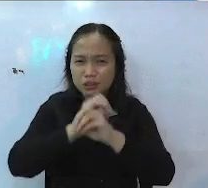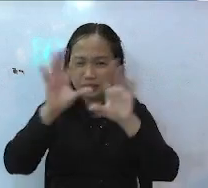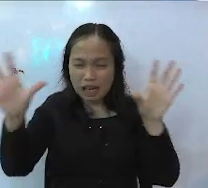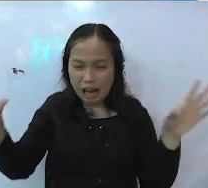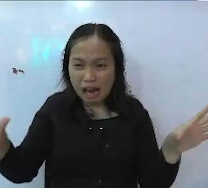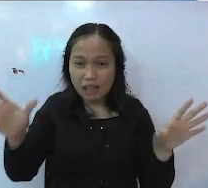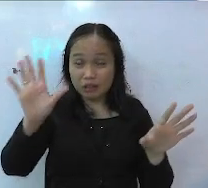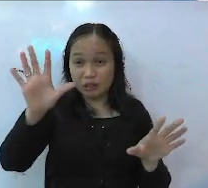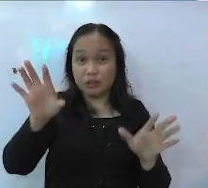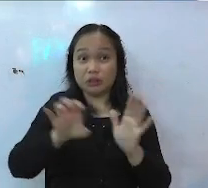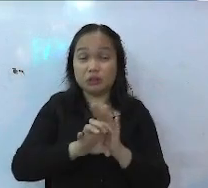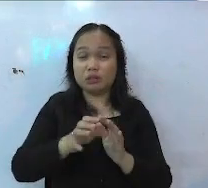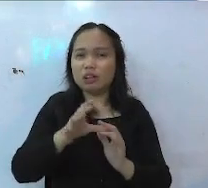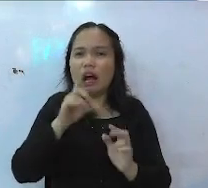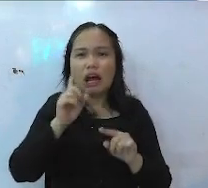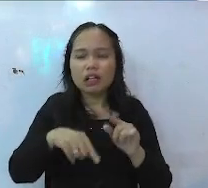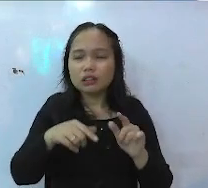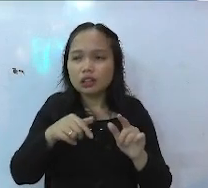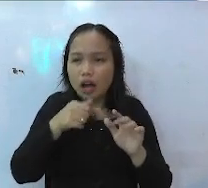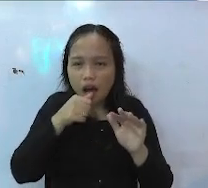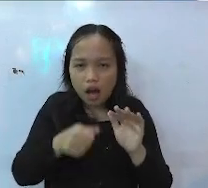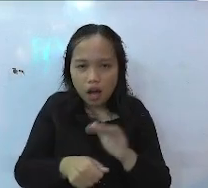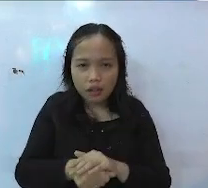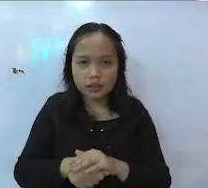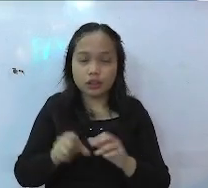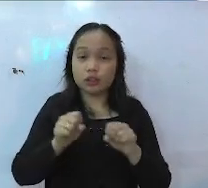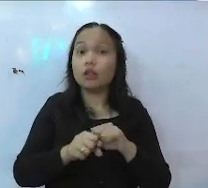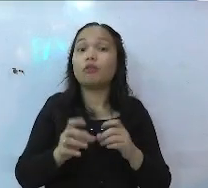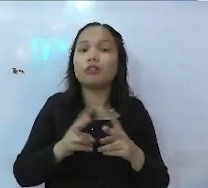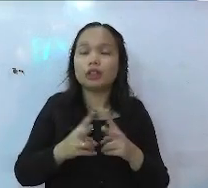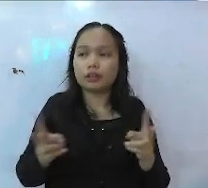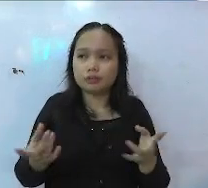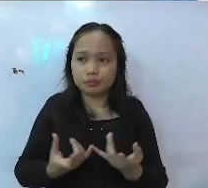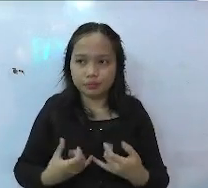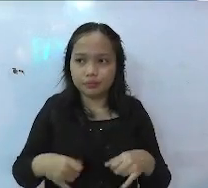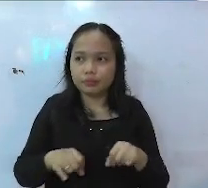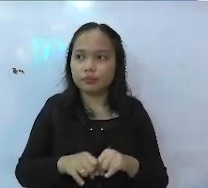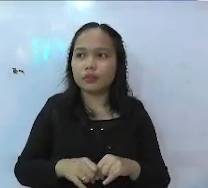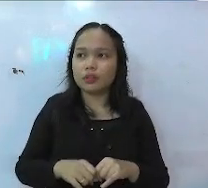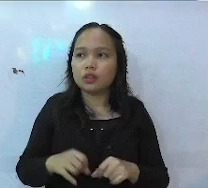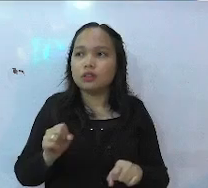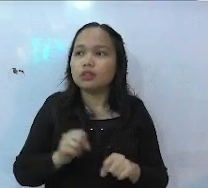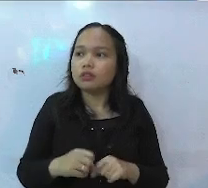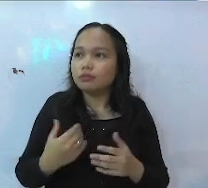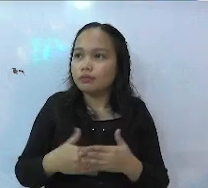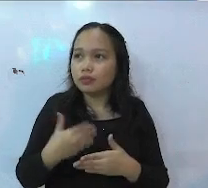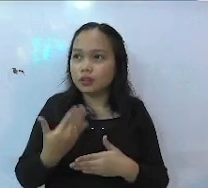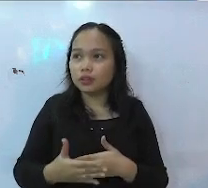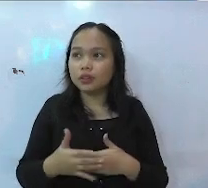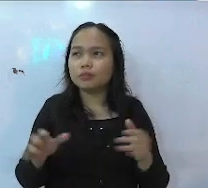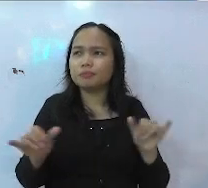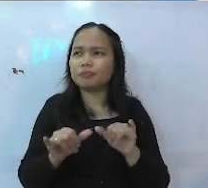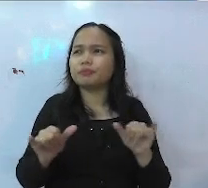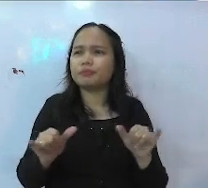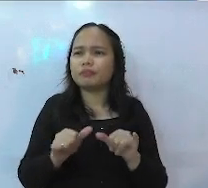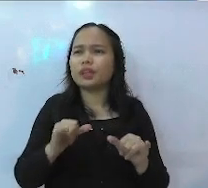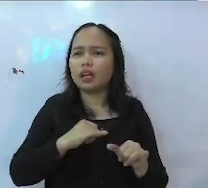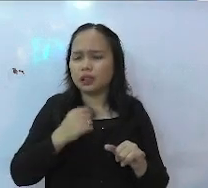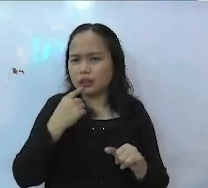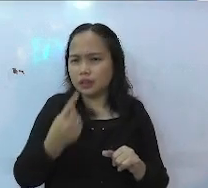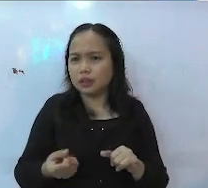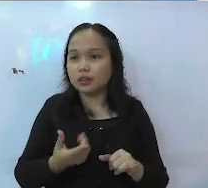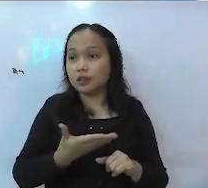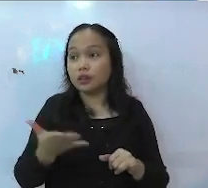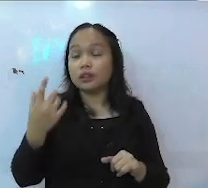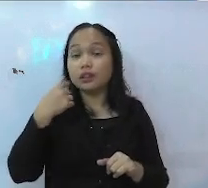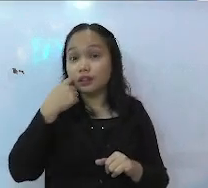yan o ' ba kung Gan na talaga yan Kaya napakaimportante yan tuloy mo sir Mak sinasabi mo an katulad nga nung sinasabi ko po sa inyo